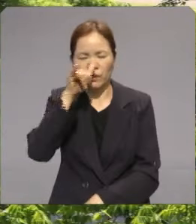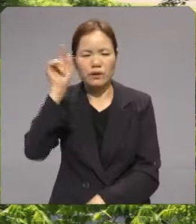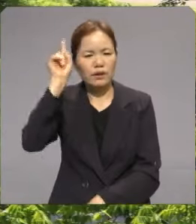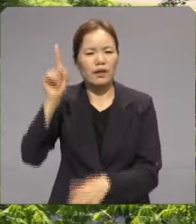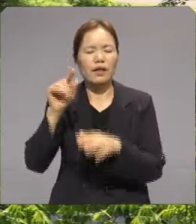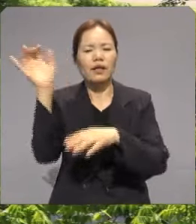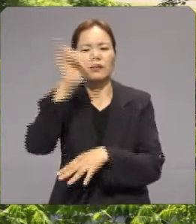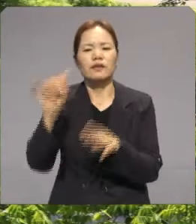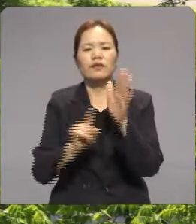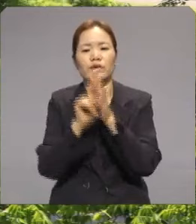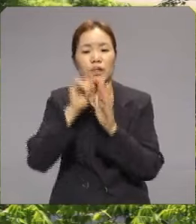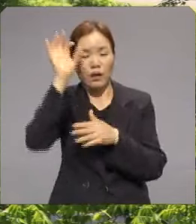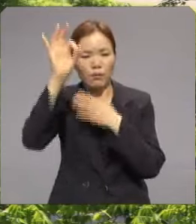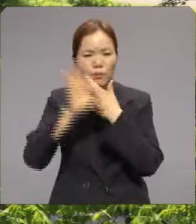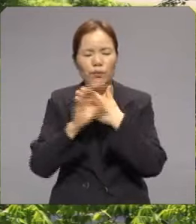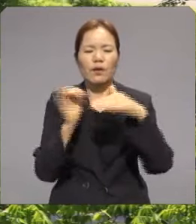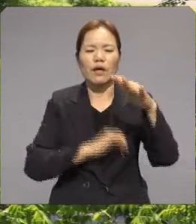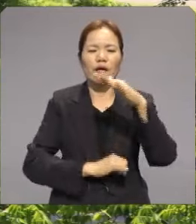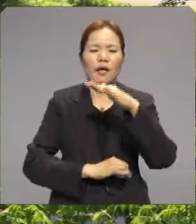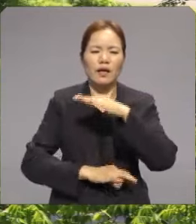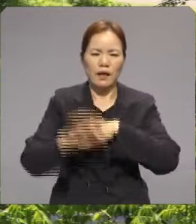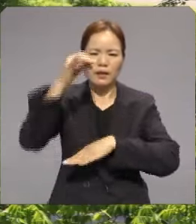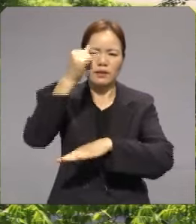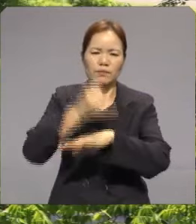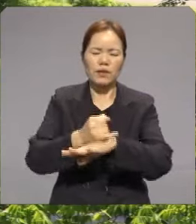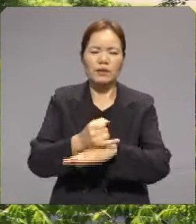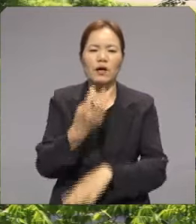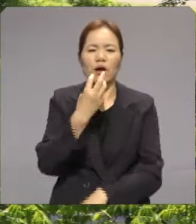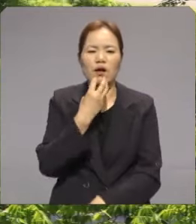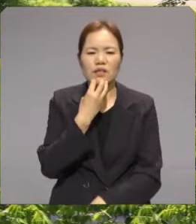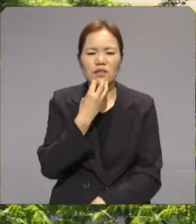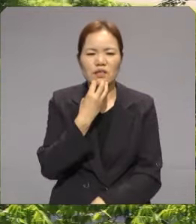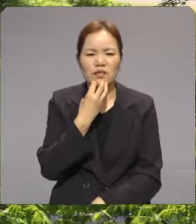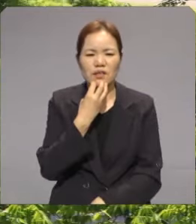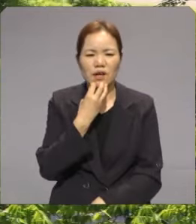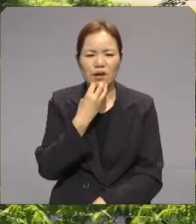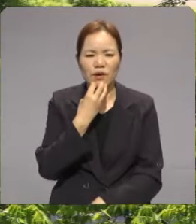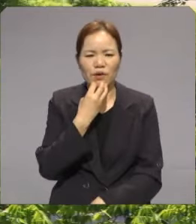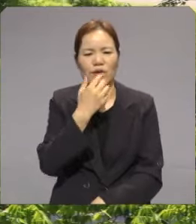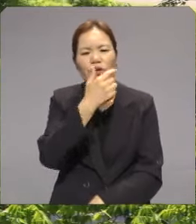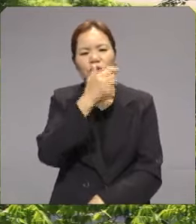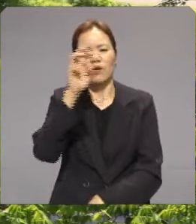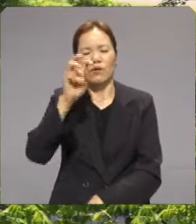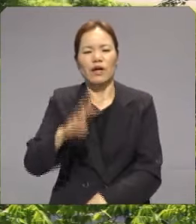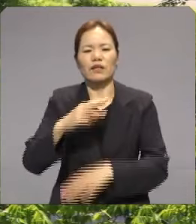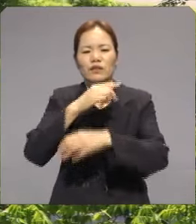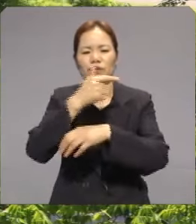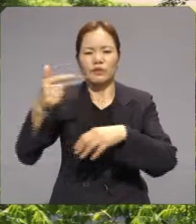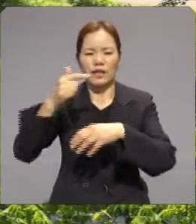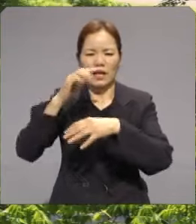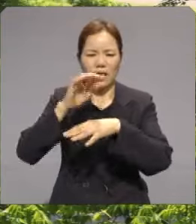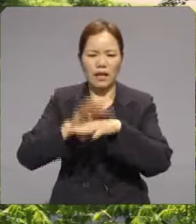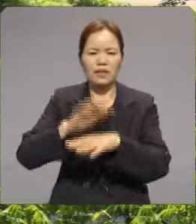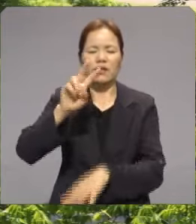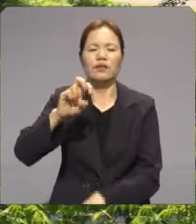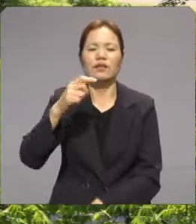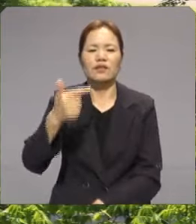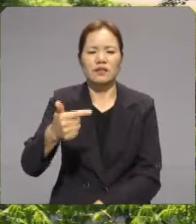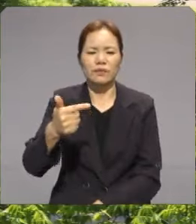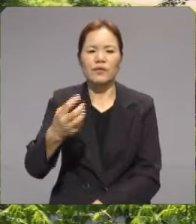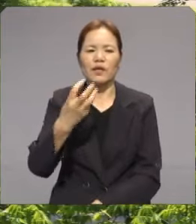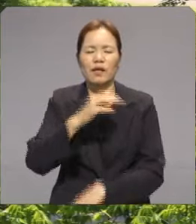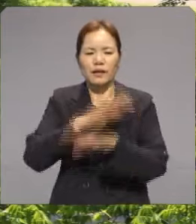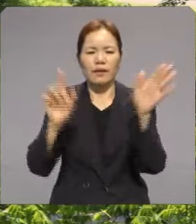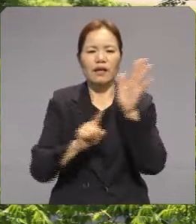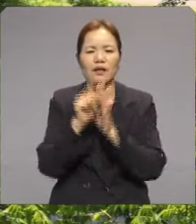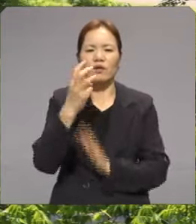기온을 보시면 아침 최저 서울과 광주 대구가 26도가 예상되고요 낮 최고 기온은 서울이 33도